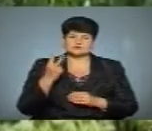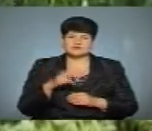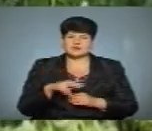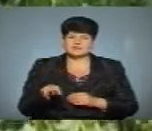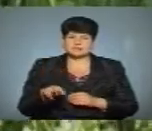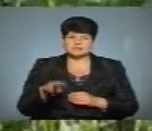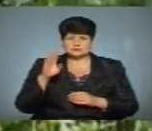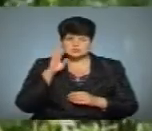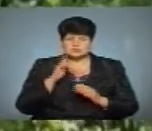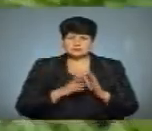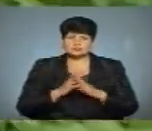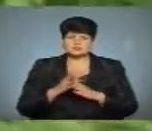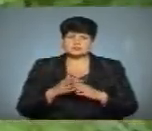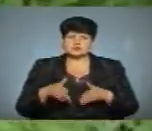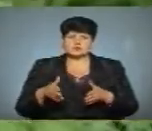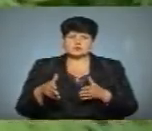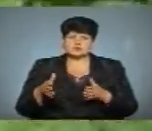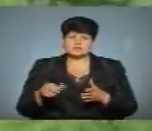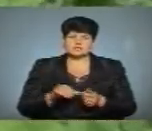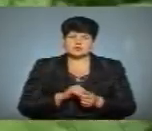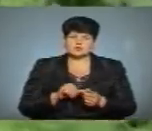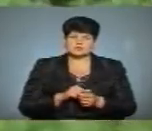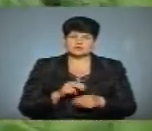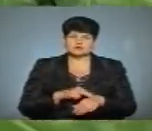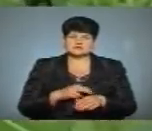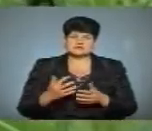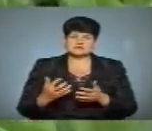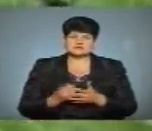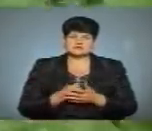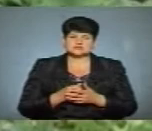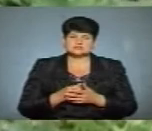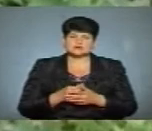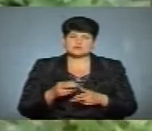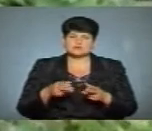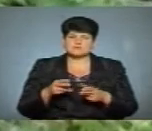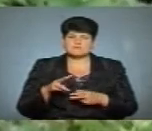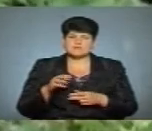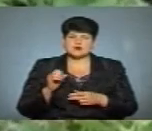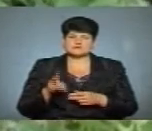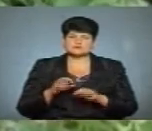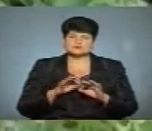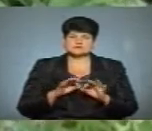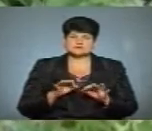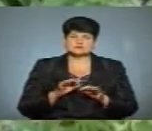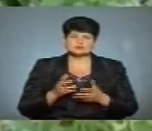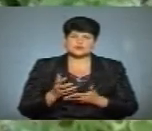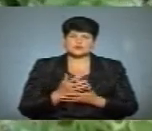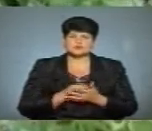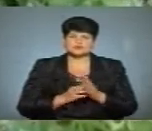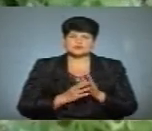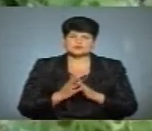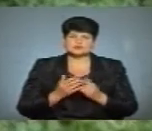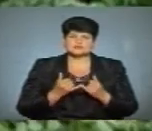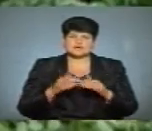чоловік вирощував на городі. Наркотики поліцейські знайшли під час операції «Мак». Чоловік розповів поліцейським, що урожай вирощував